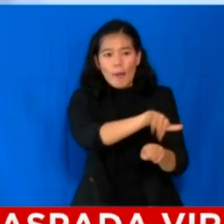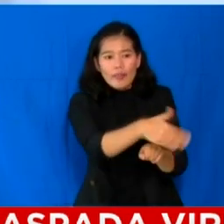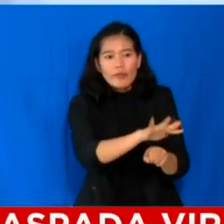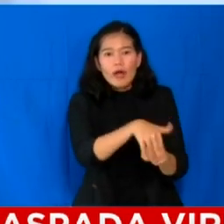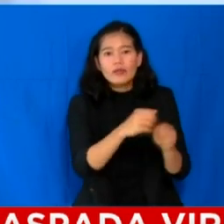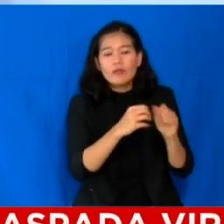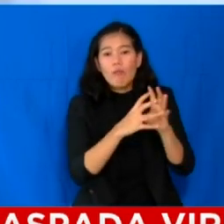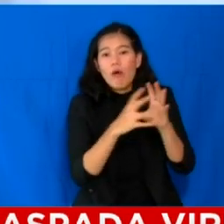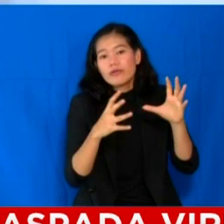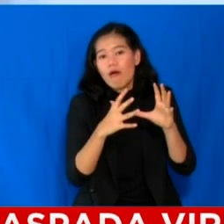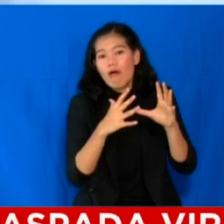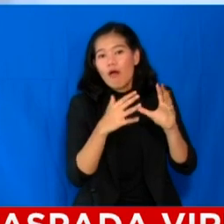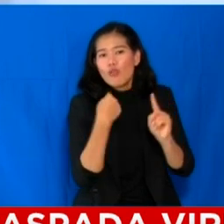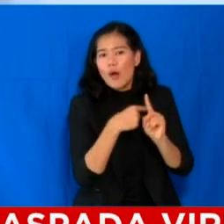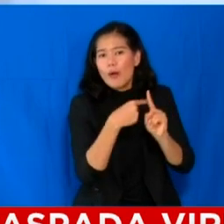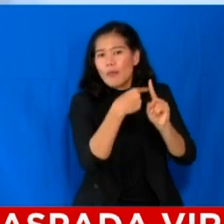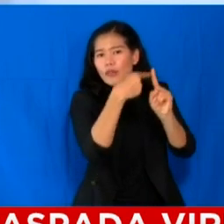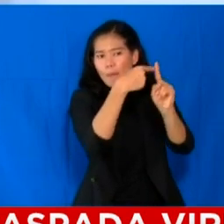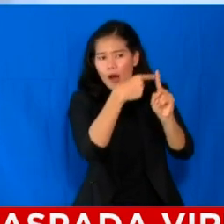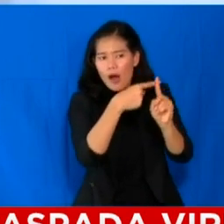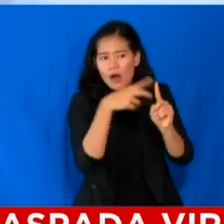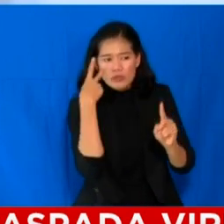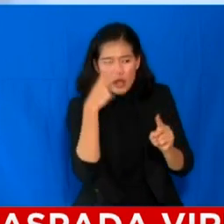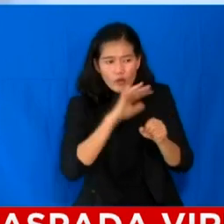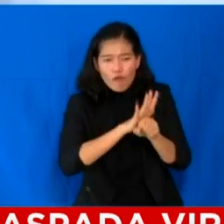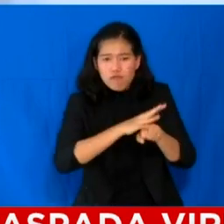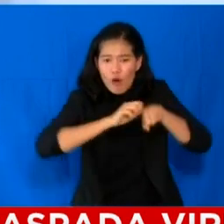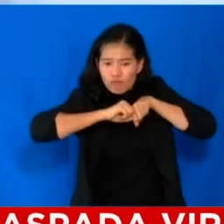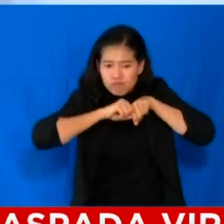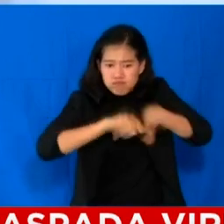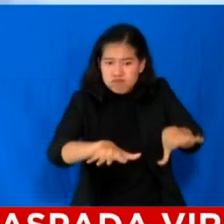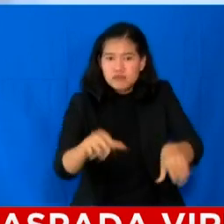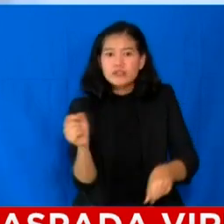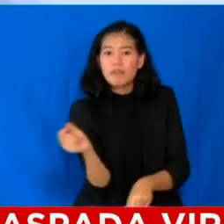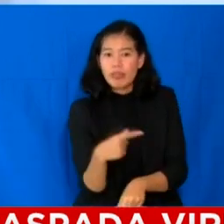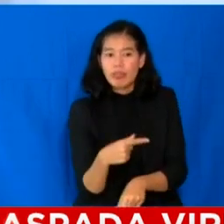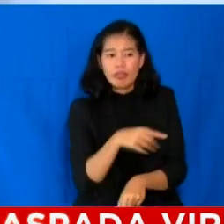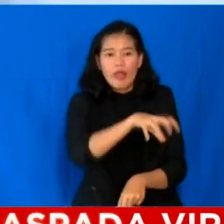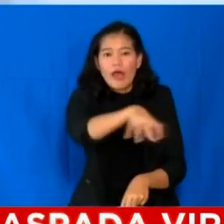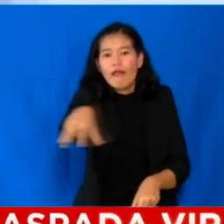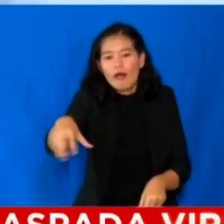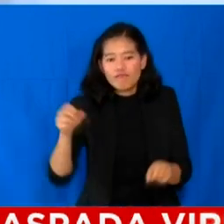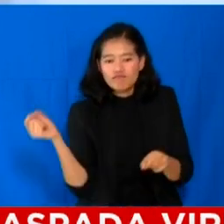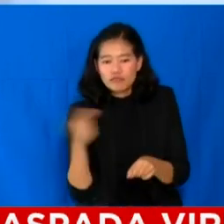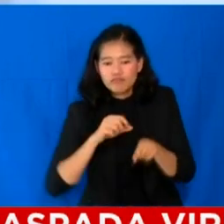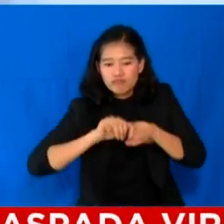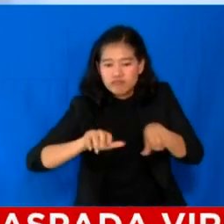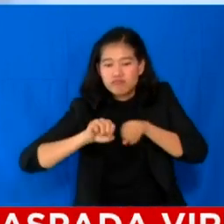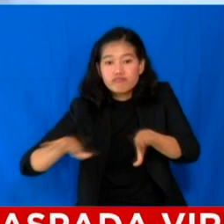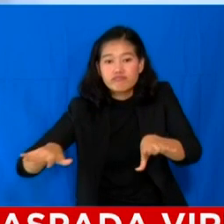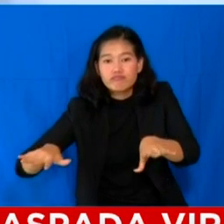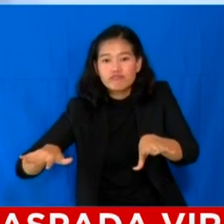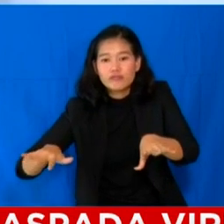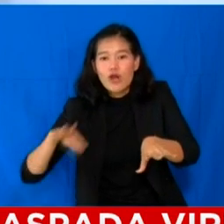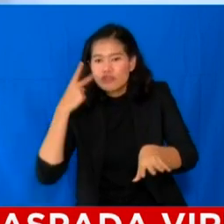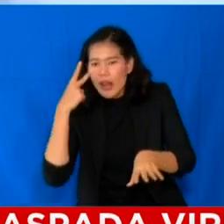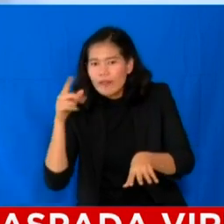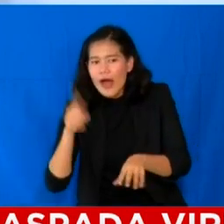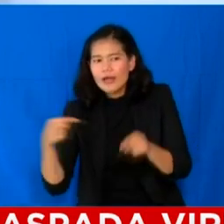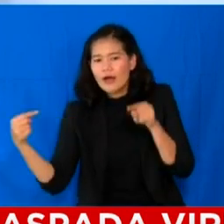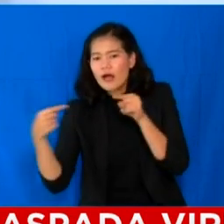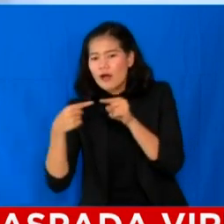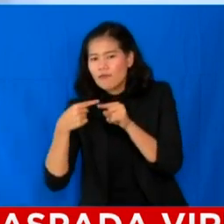meningkat dan menyebar secara signifikan dan cepat ke beberapa wilayah dan terdapat kaitan